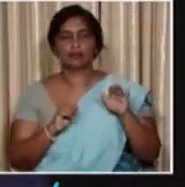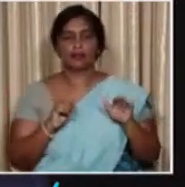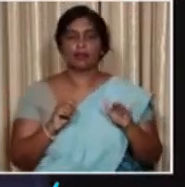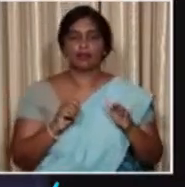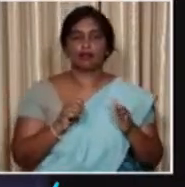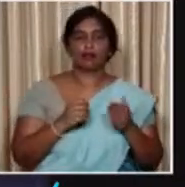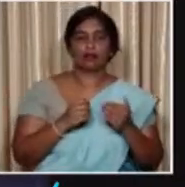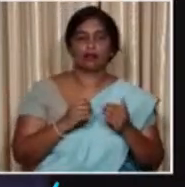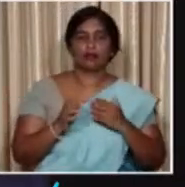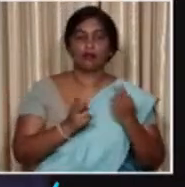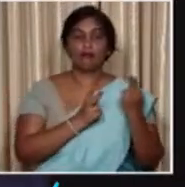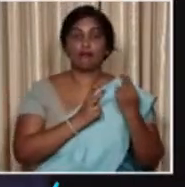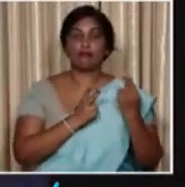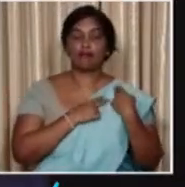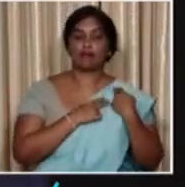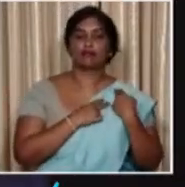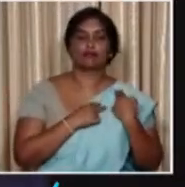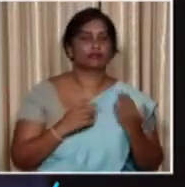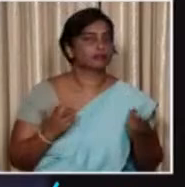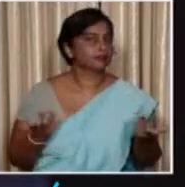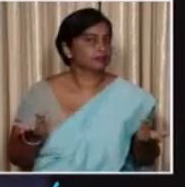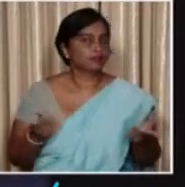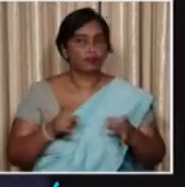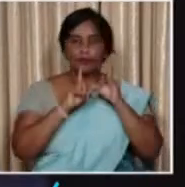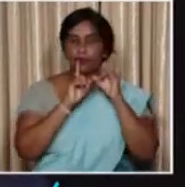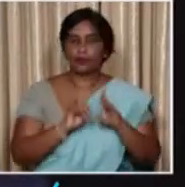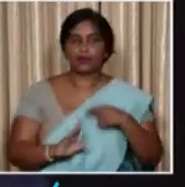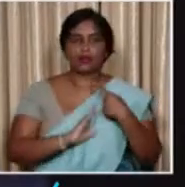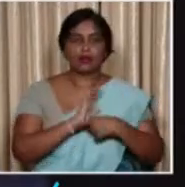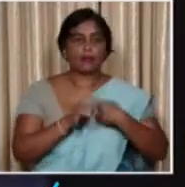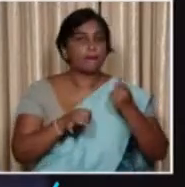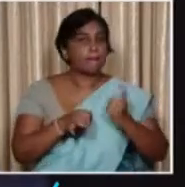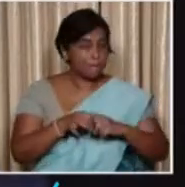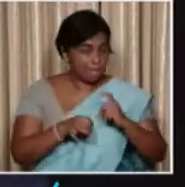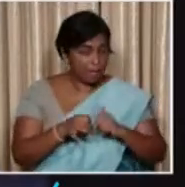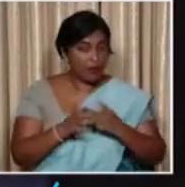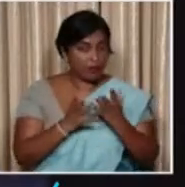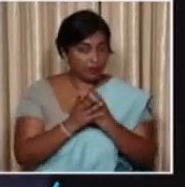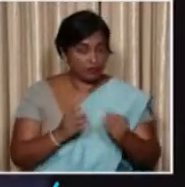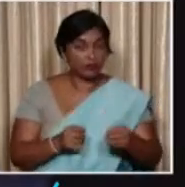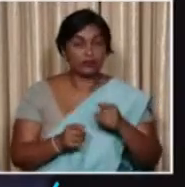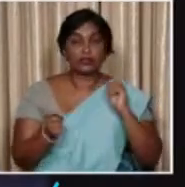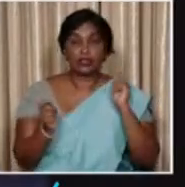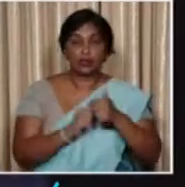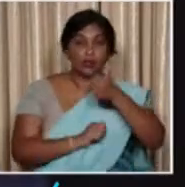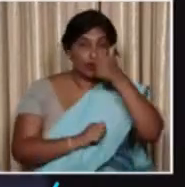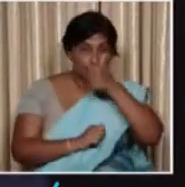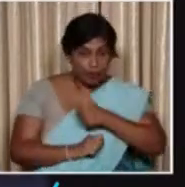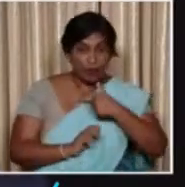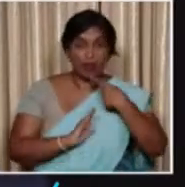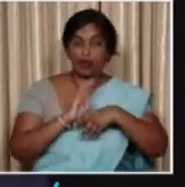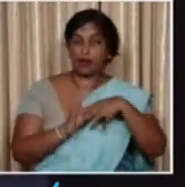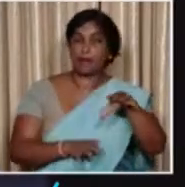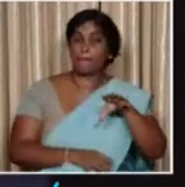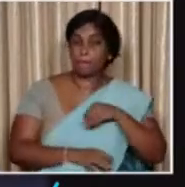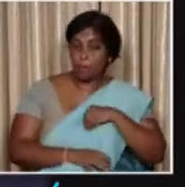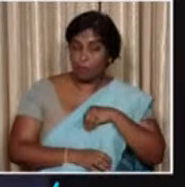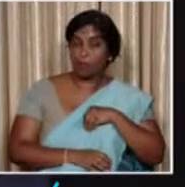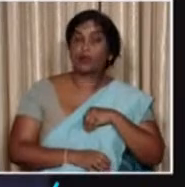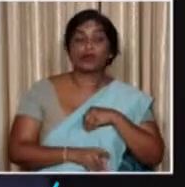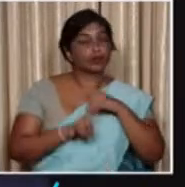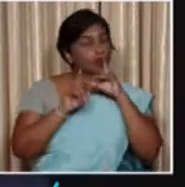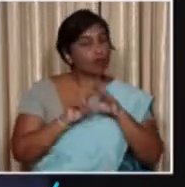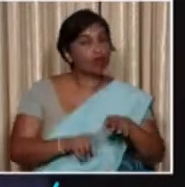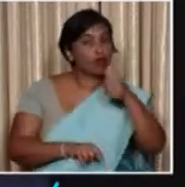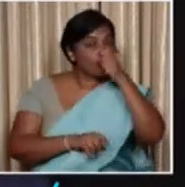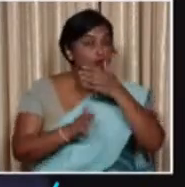එතුමා බාරේ තියාගත්තා ඉතින් එහෙමනම් මේ රටේ ප්‍රශ්නේ විසඳන්නේ ක්‍රිකට් එක හොරකම් කරා කියලා රටම පිළි අරගෙන තියෙන වෙලාවේ ඒ